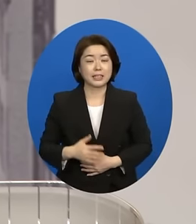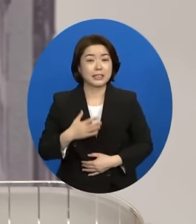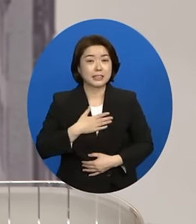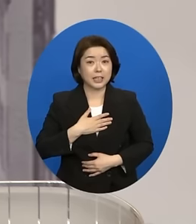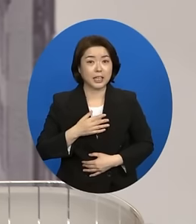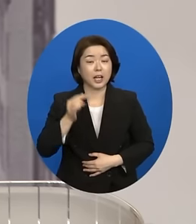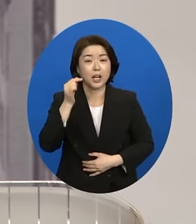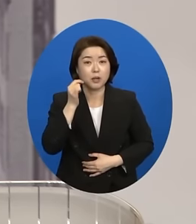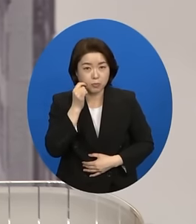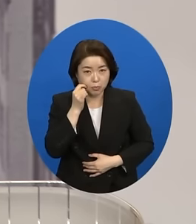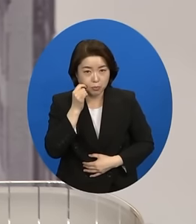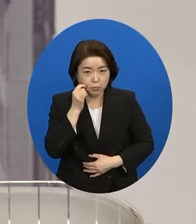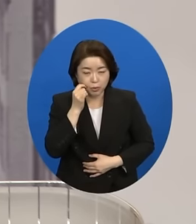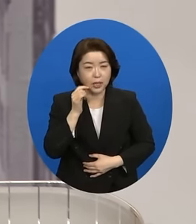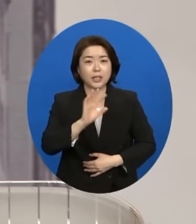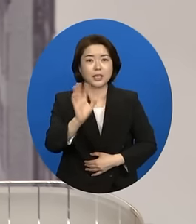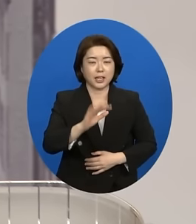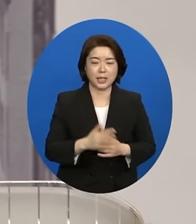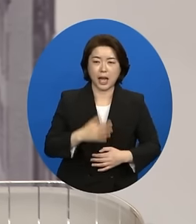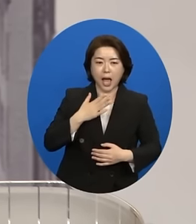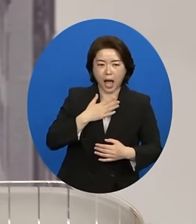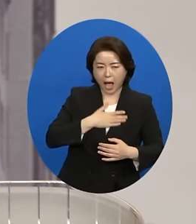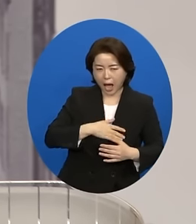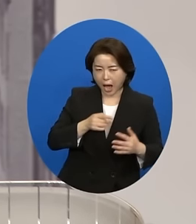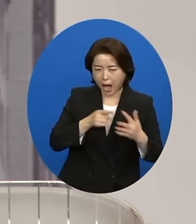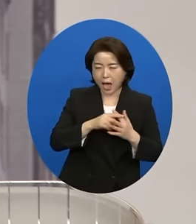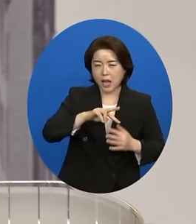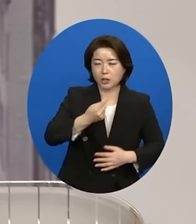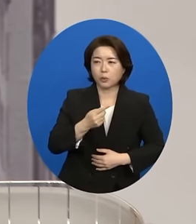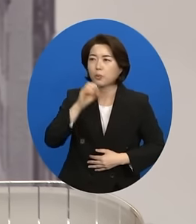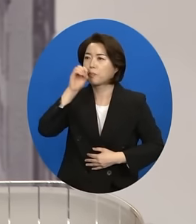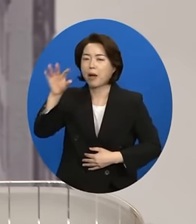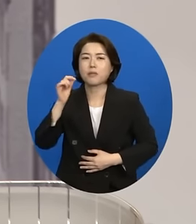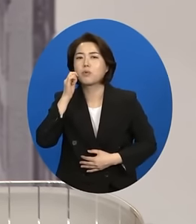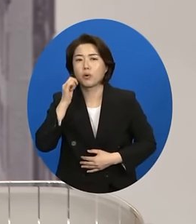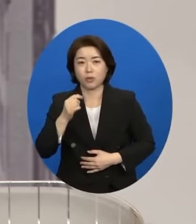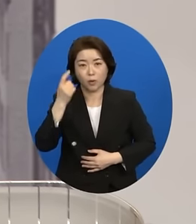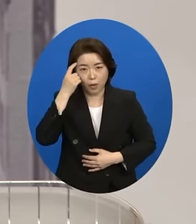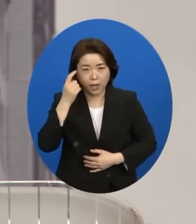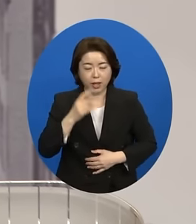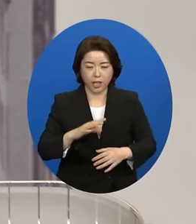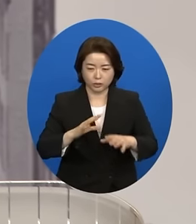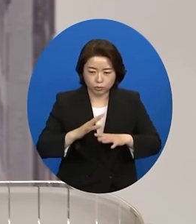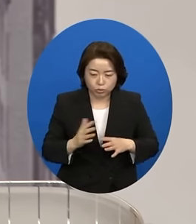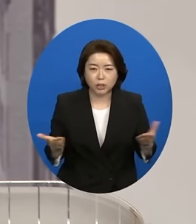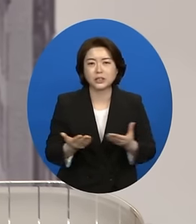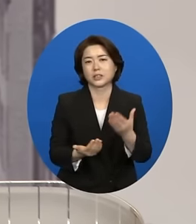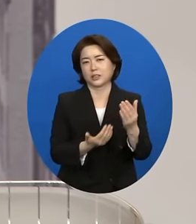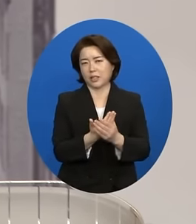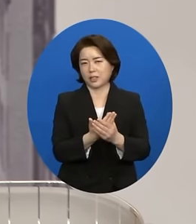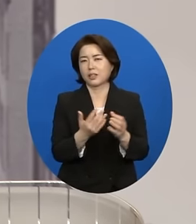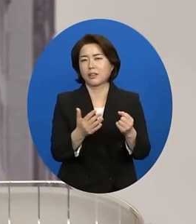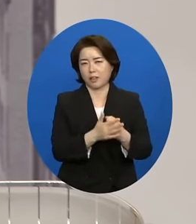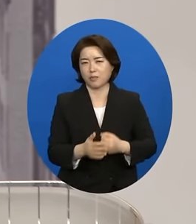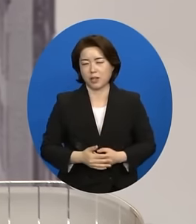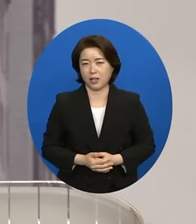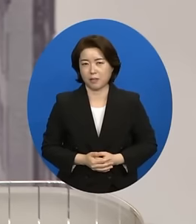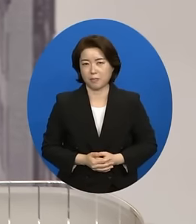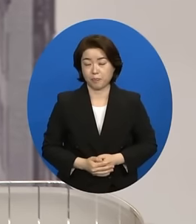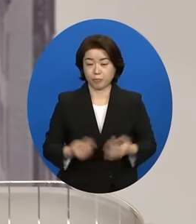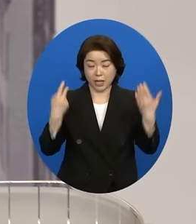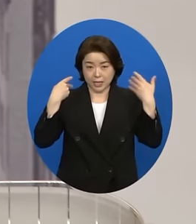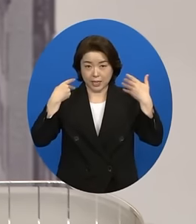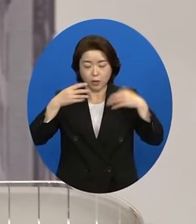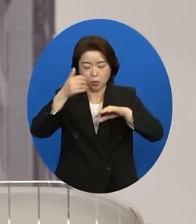못한다기보다 알아도 말을 못하는 것일 가능성이 높습니다. 두려운 일이 벌어지니까. 결국 벨드사살이라는